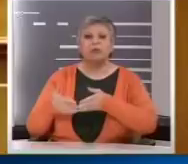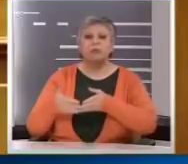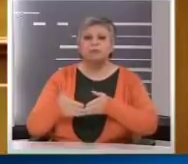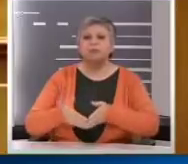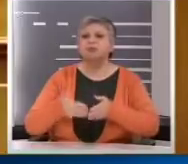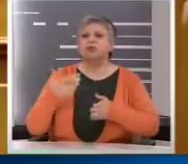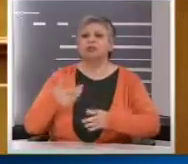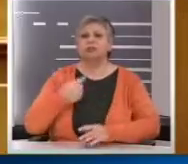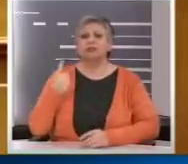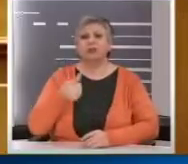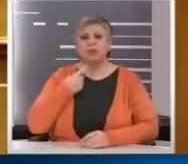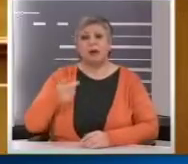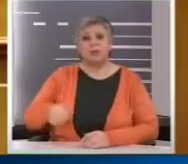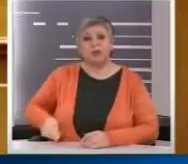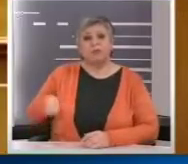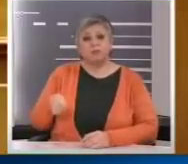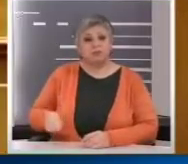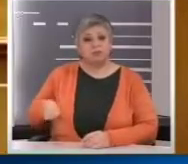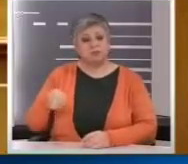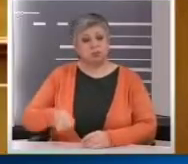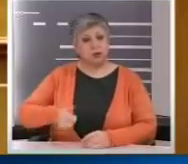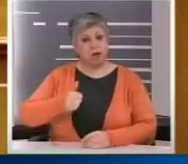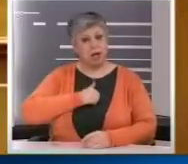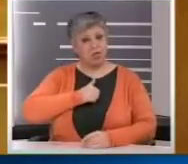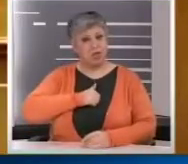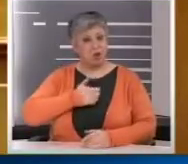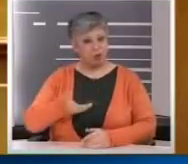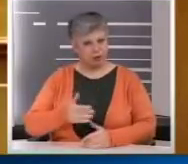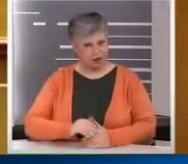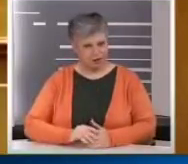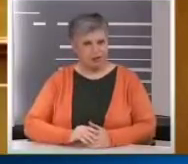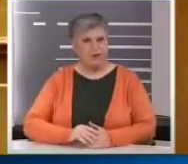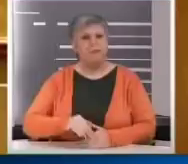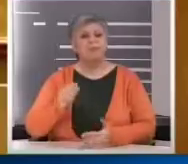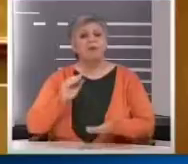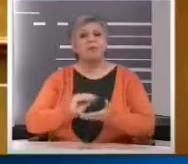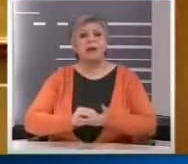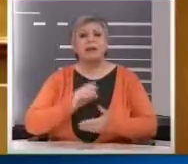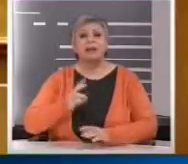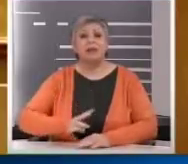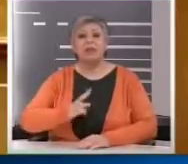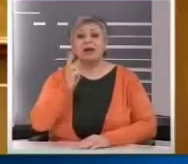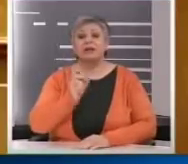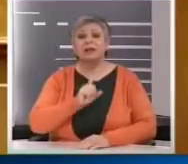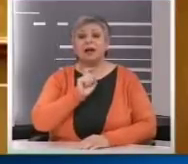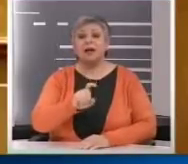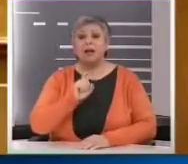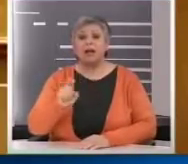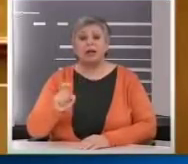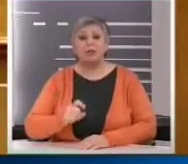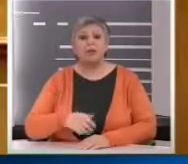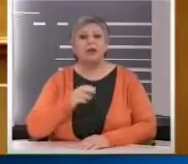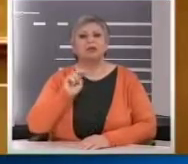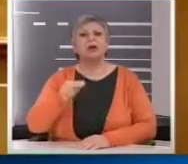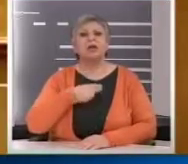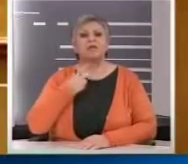οποία τα πληρώνατε από τους προϋπολογισμούς του ΕΚΑΒ. Μας κατηγορείτε γιατί αυξάμε 13 εκατομμύρια ευρώ τον προϋπολογισμό του ΕΚΑΒ